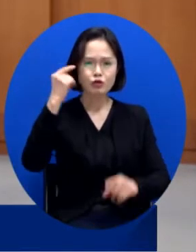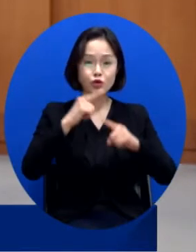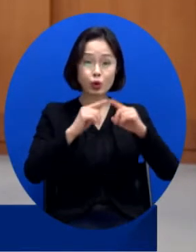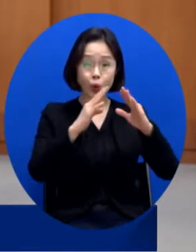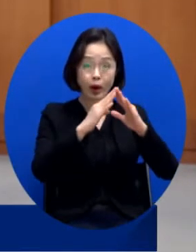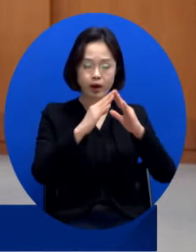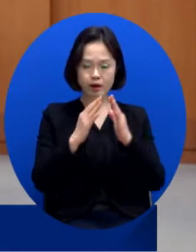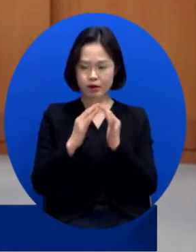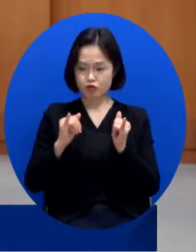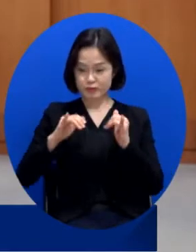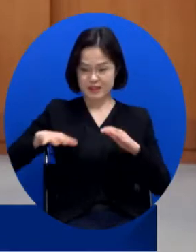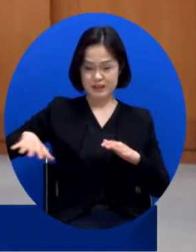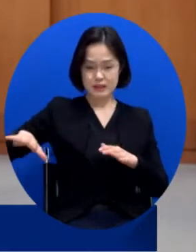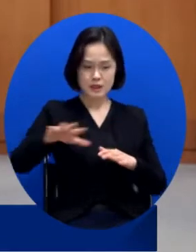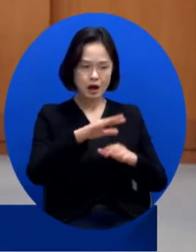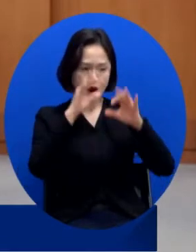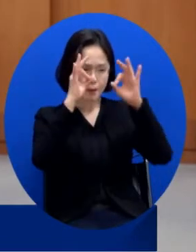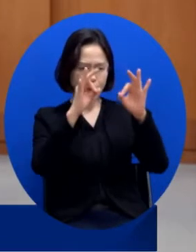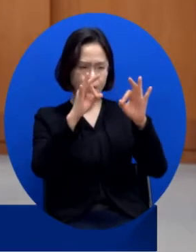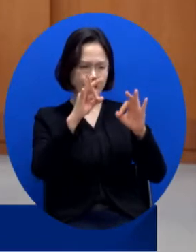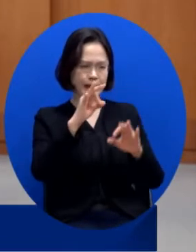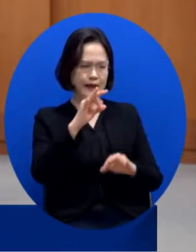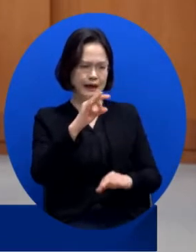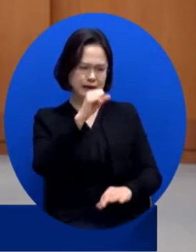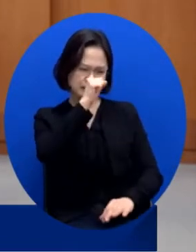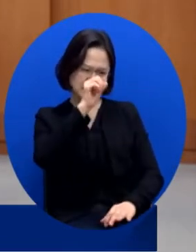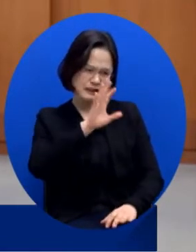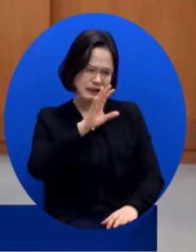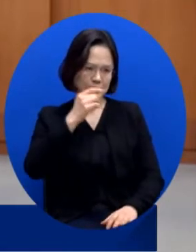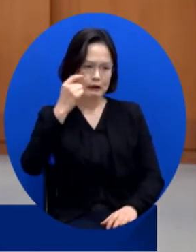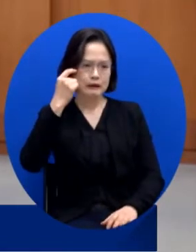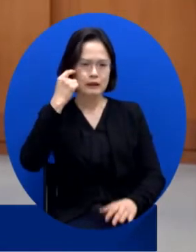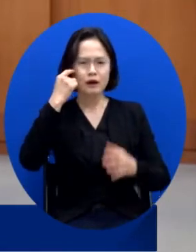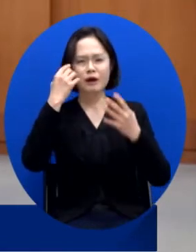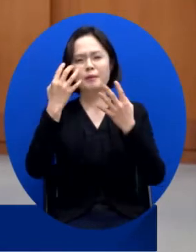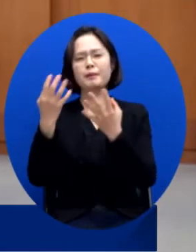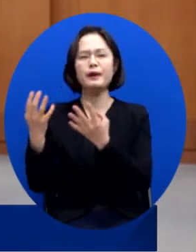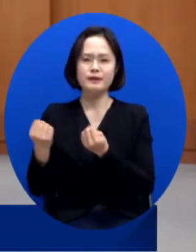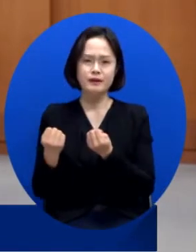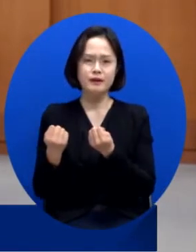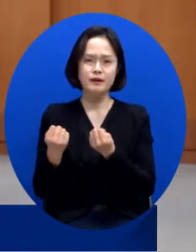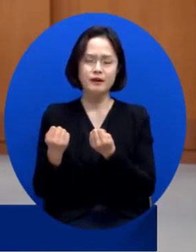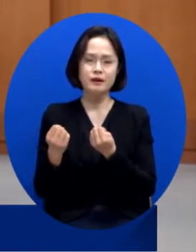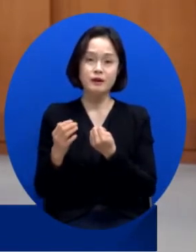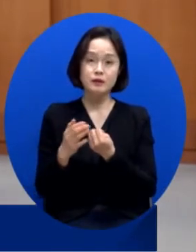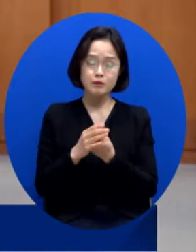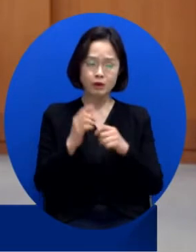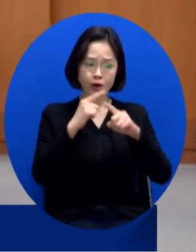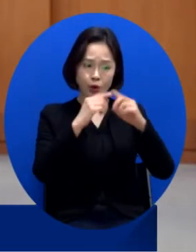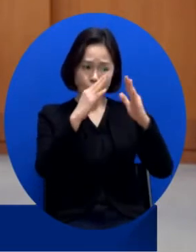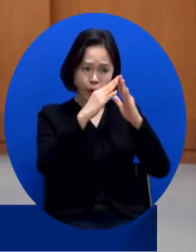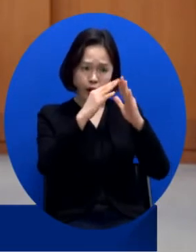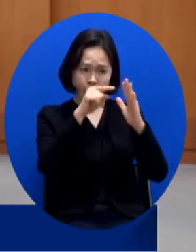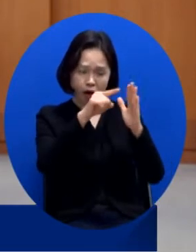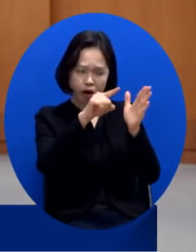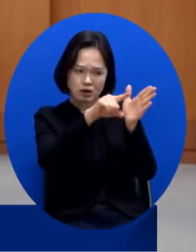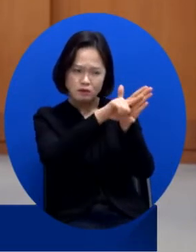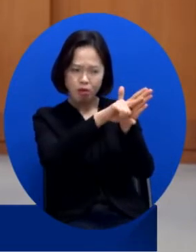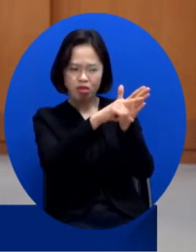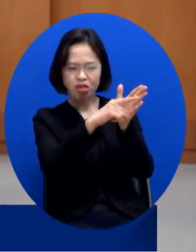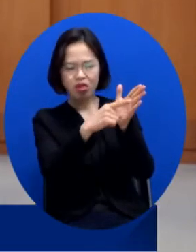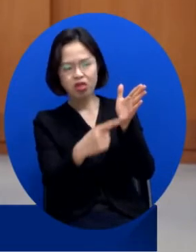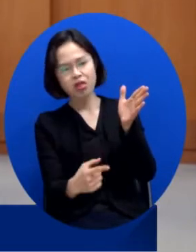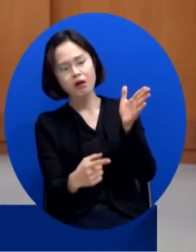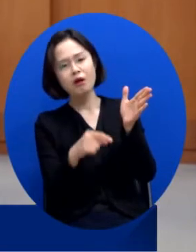땅바닥에 까지 떨어져 버리고 말았다 한국교회에 대한 신뢰가 너무나 추락해 버렸다 하는 게